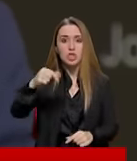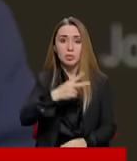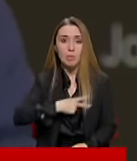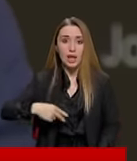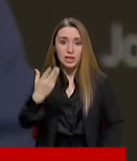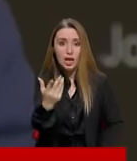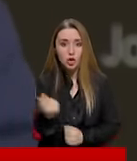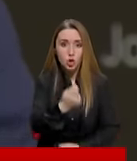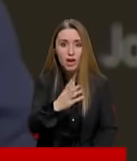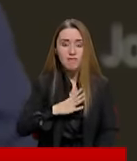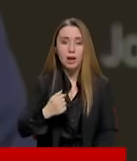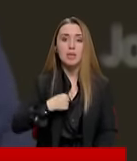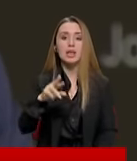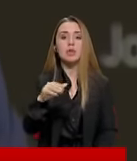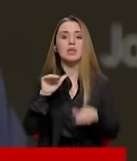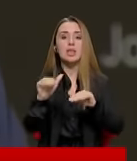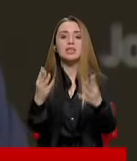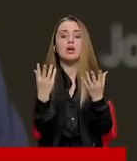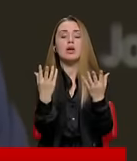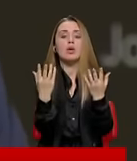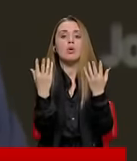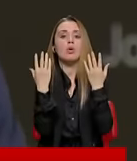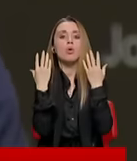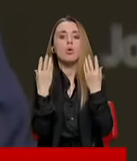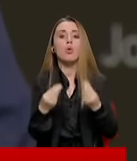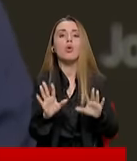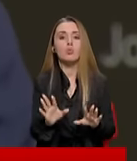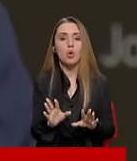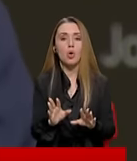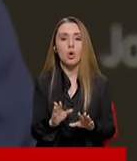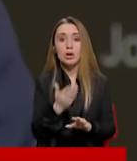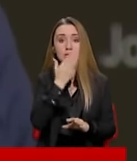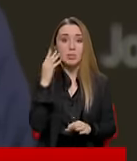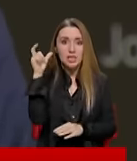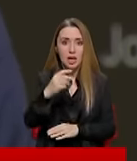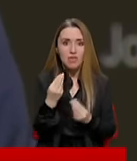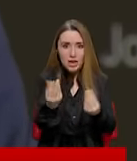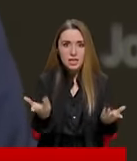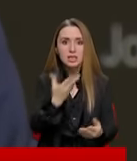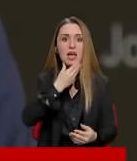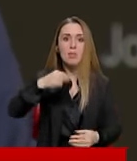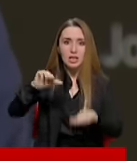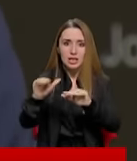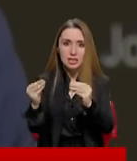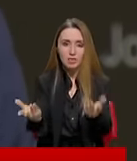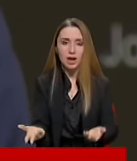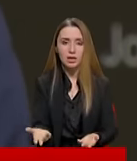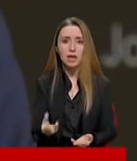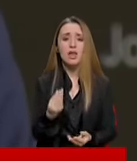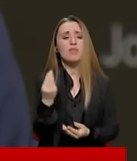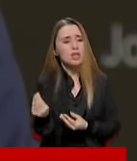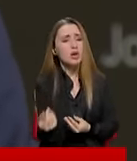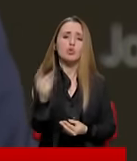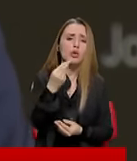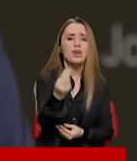belediyesin benim gibi bunlara destek olmakta hiçbir beis yok mübarek Ramazan günü verseniz emeklilere de bir şey vereceğim